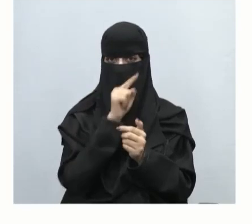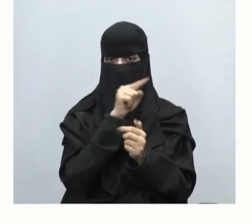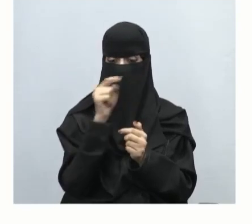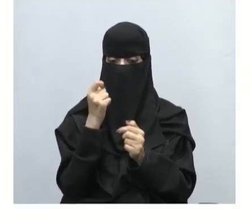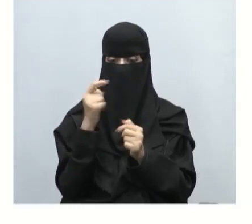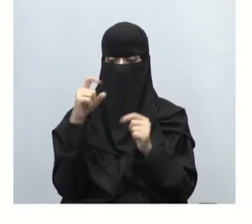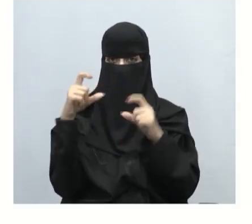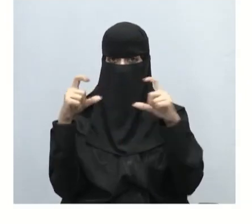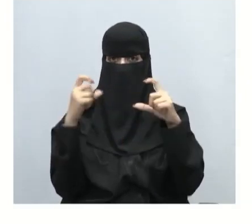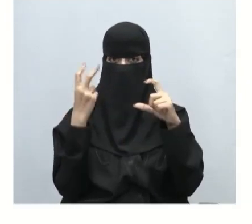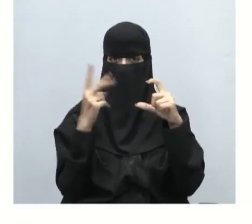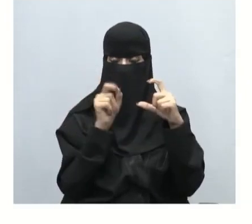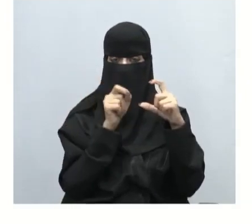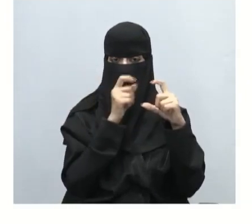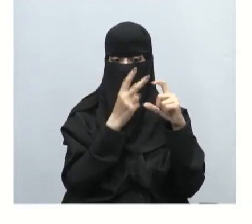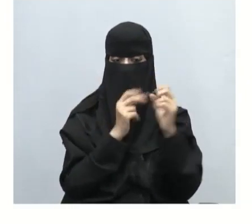هي